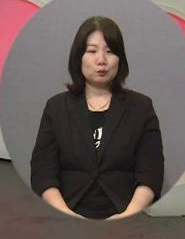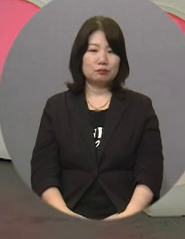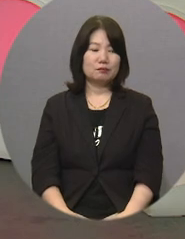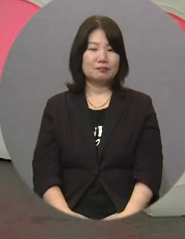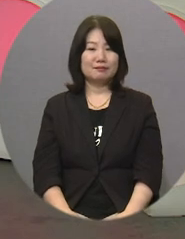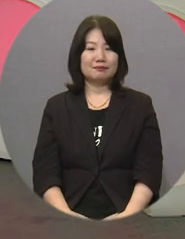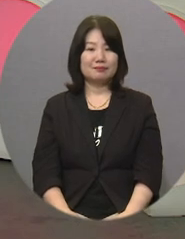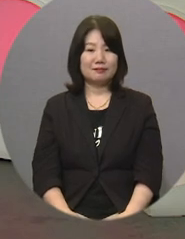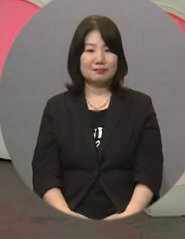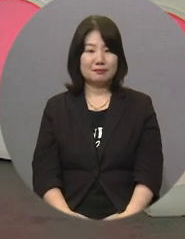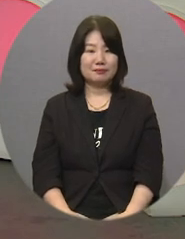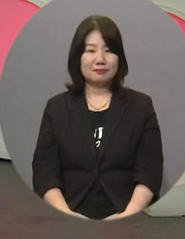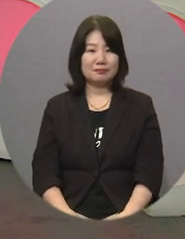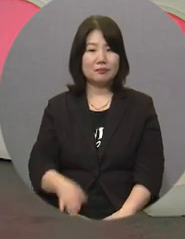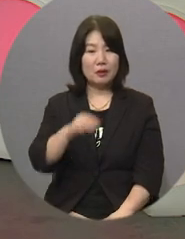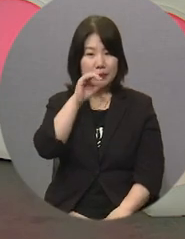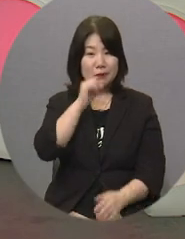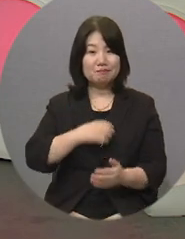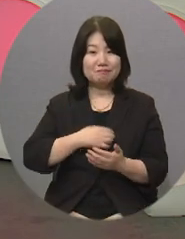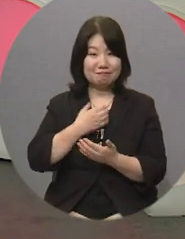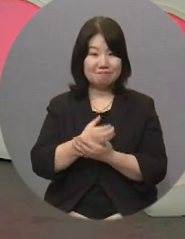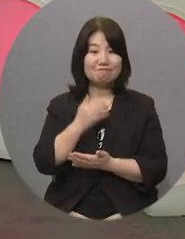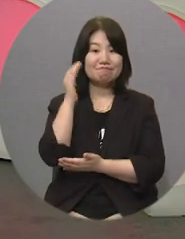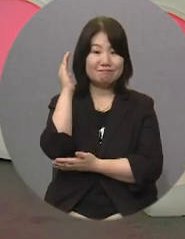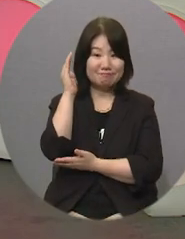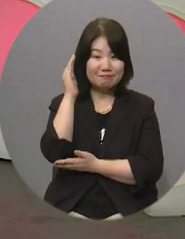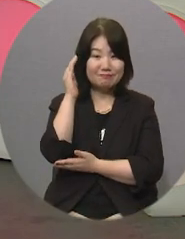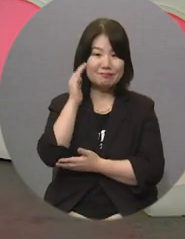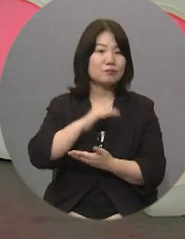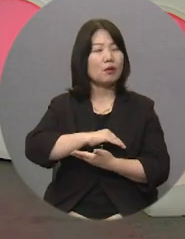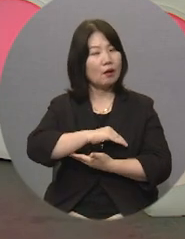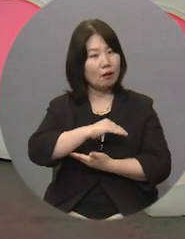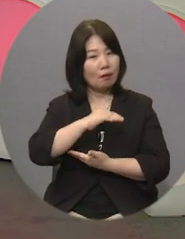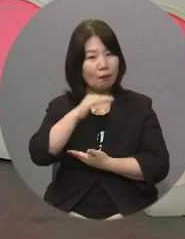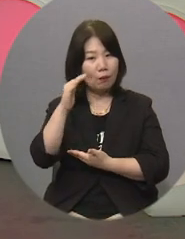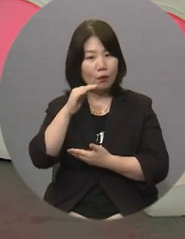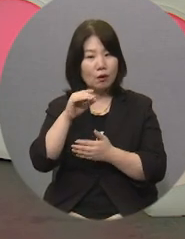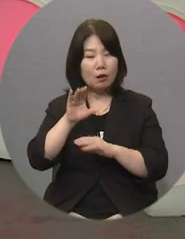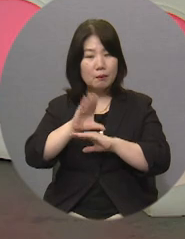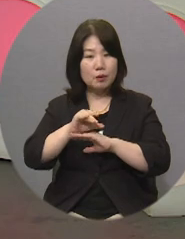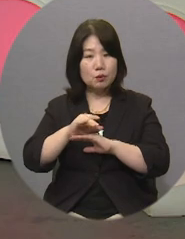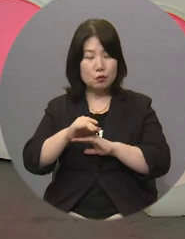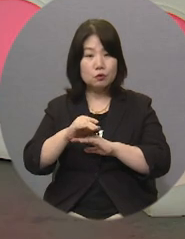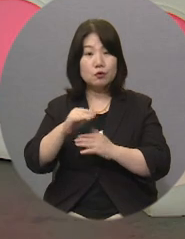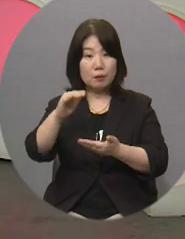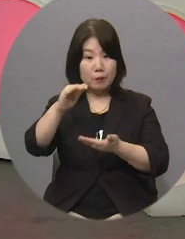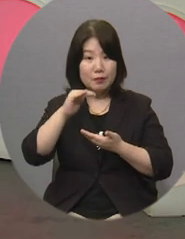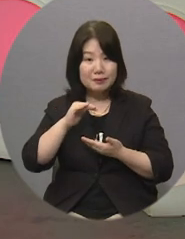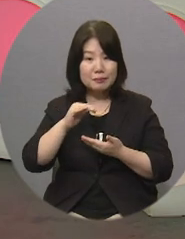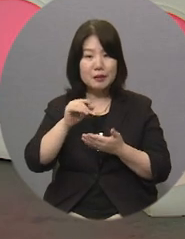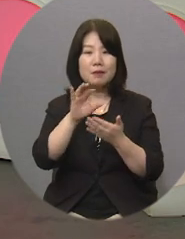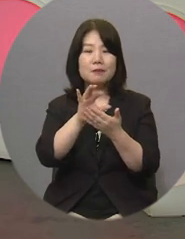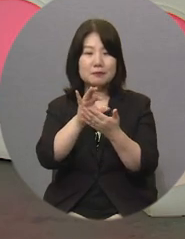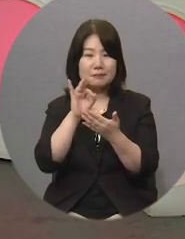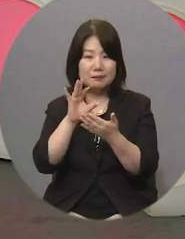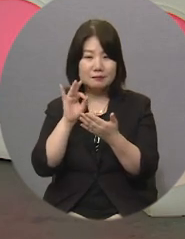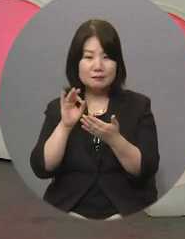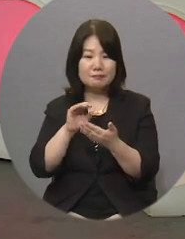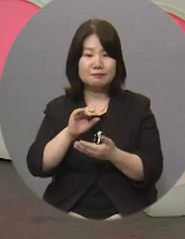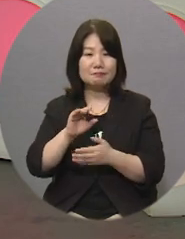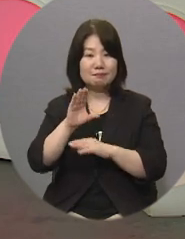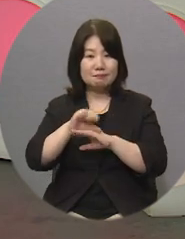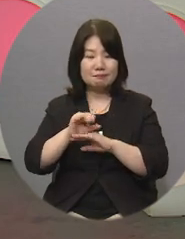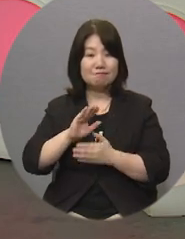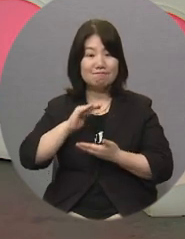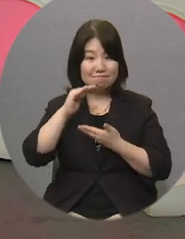이렇게, 아자. 그렇죠. 이렇게 네. 또 좋은 감동 사연이라든지 나눌 수 있는 사연을 저희 또 복지TV로 보내주시면 저희가 또 선별을 해서 이렇게 네.